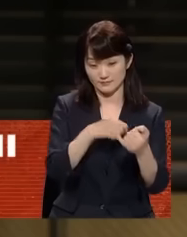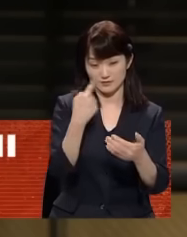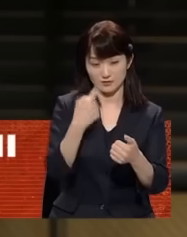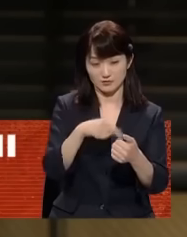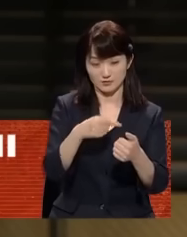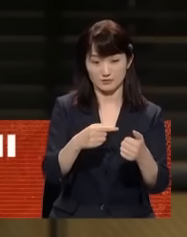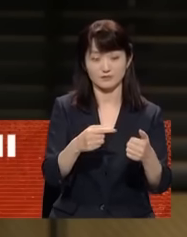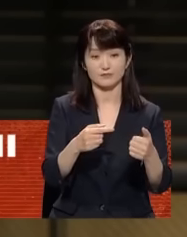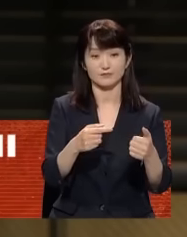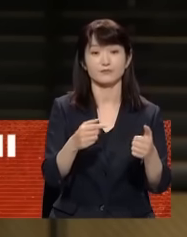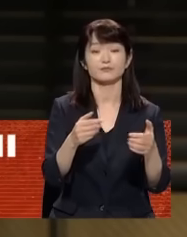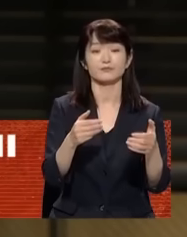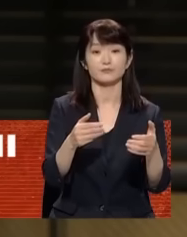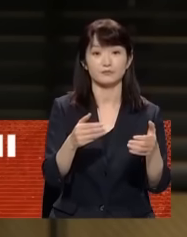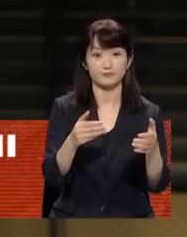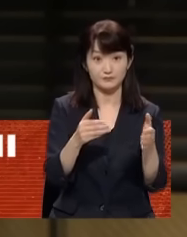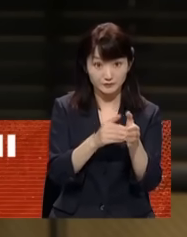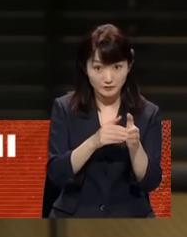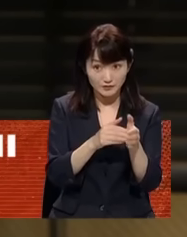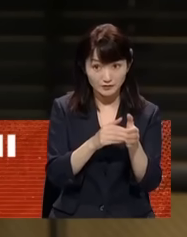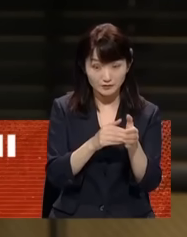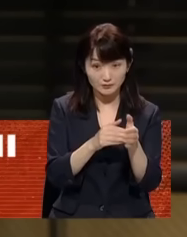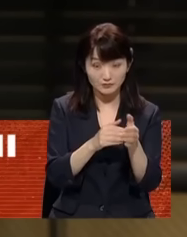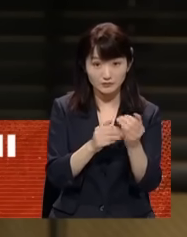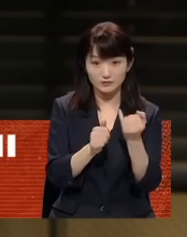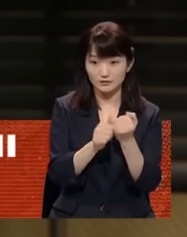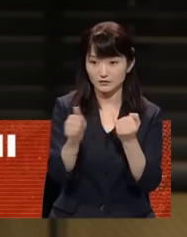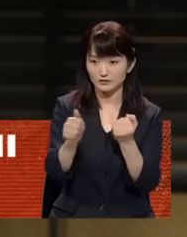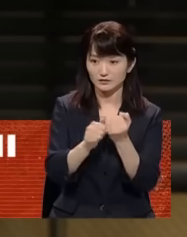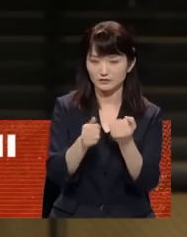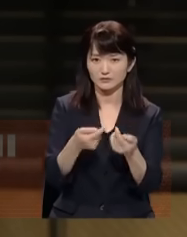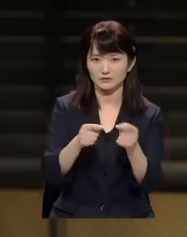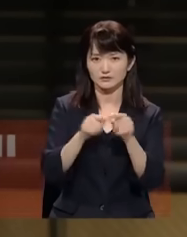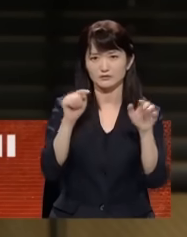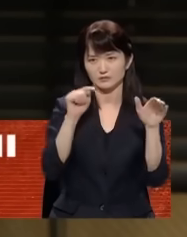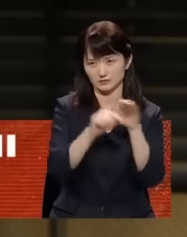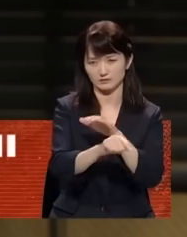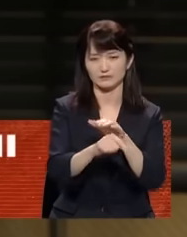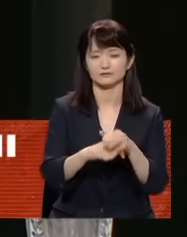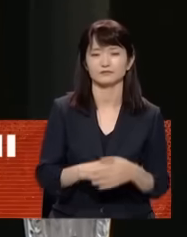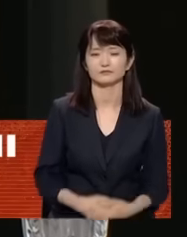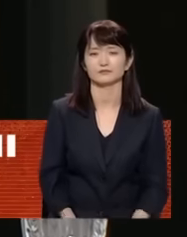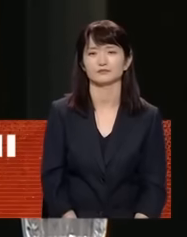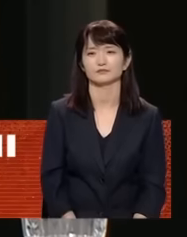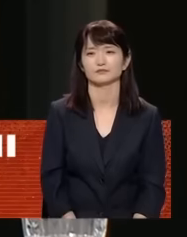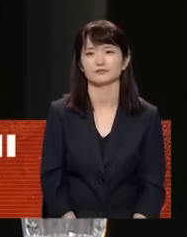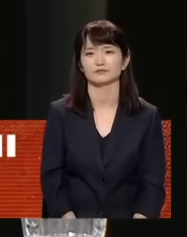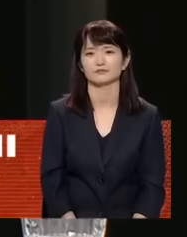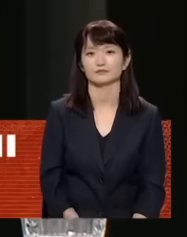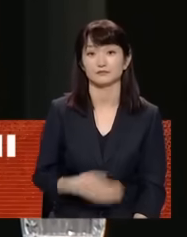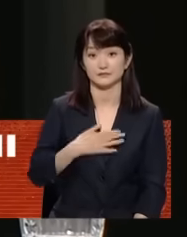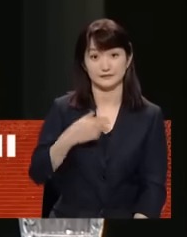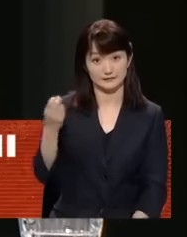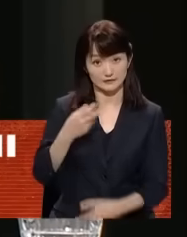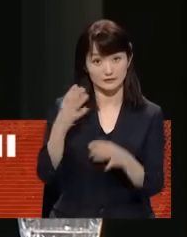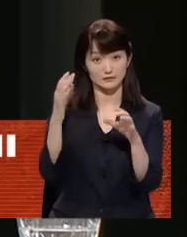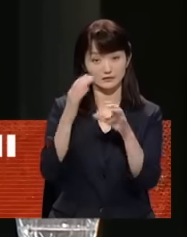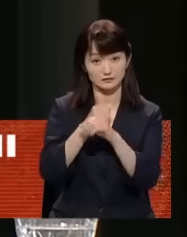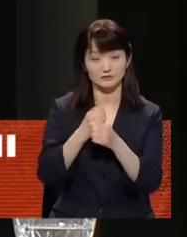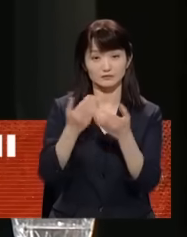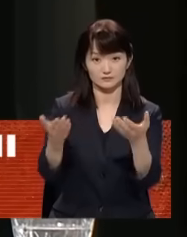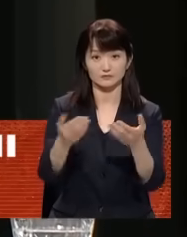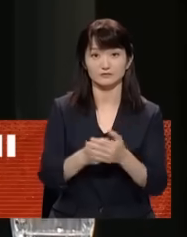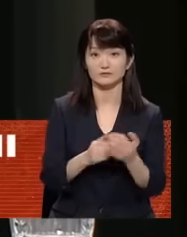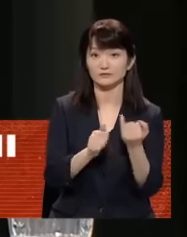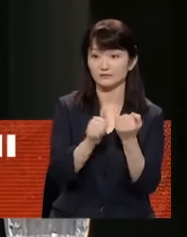같이 갔다고 해요 가면서 그 상황은 마무리가 되었습니다 자 제가 다시 한번 정리를 해드릴게요 그러니까